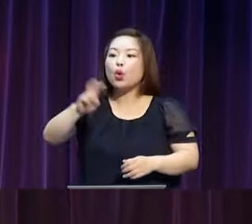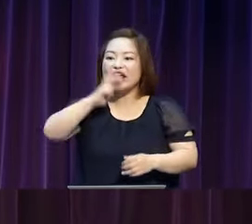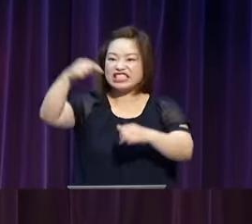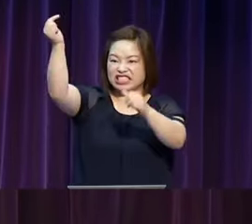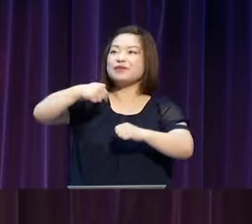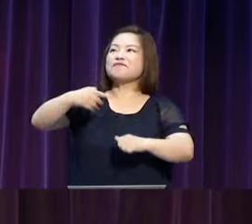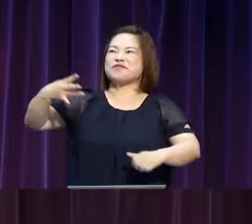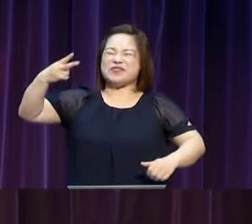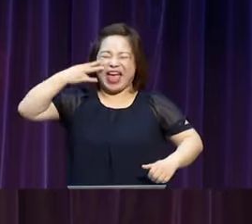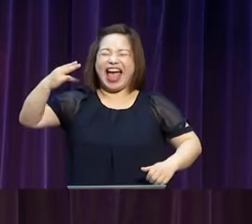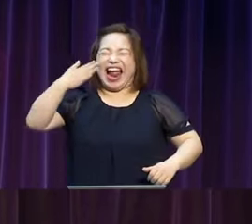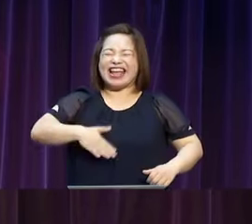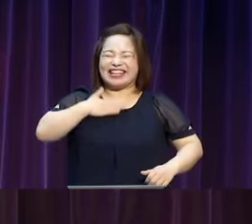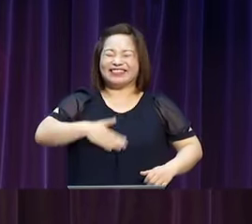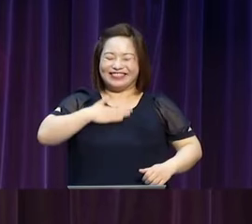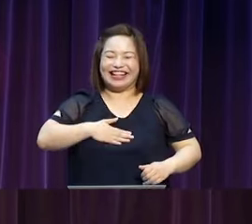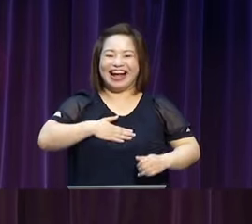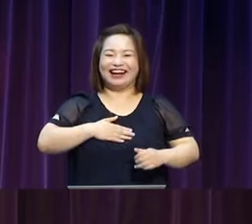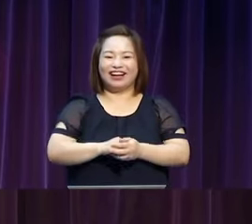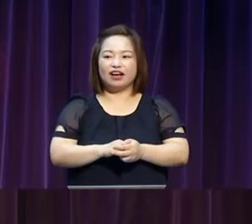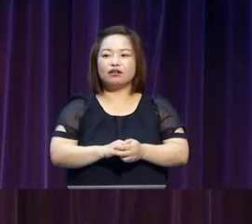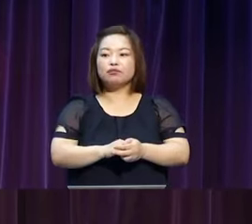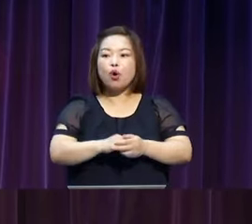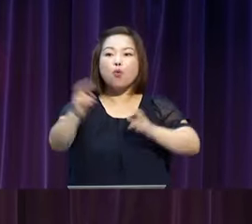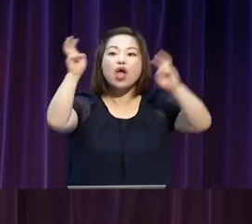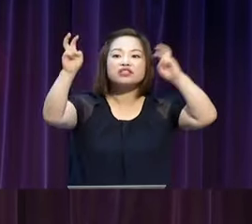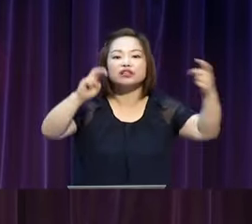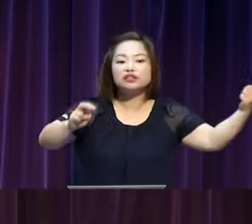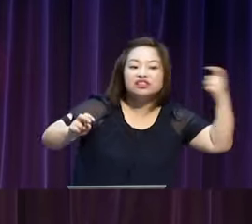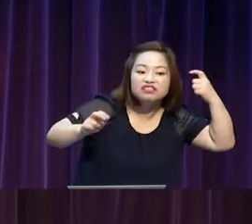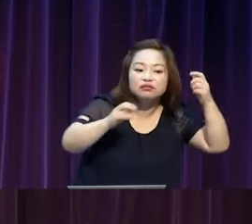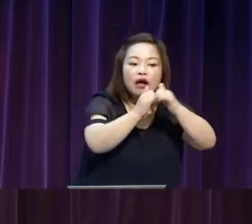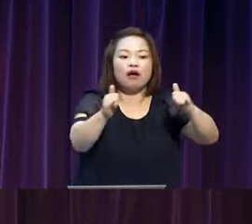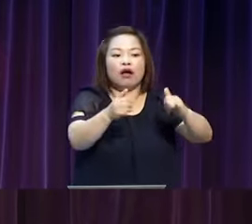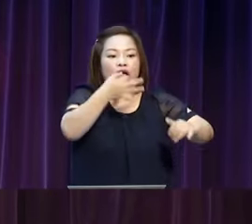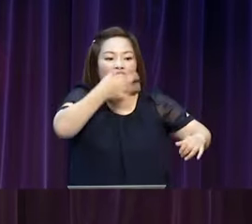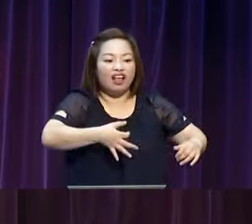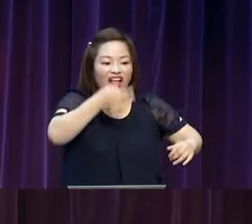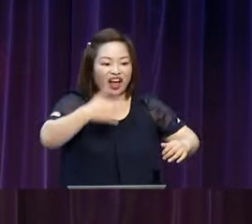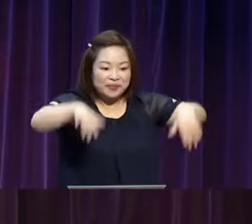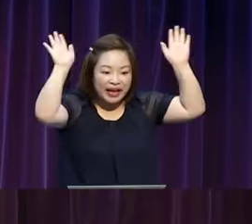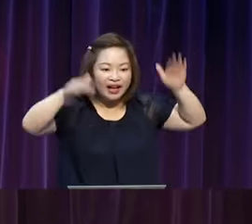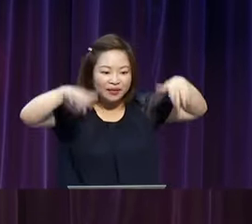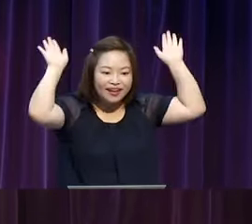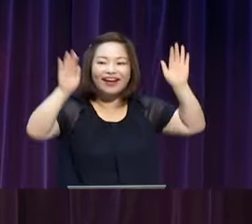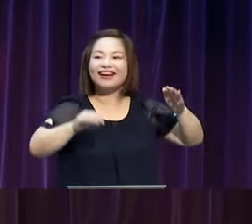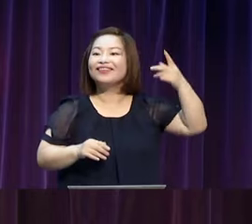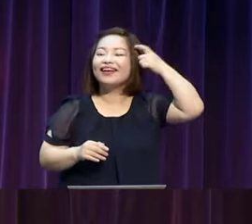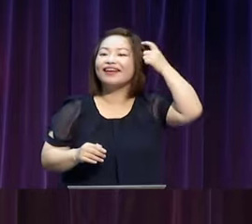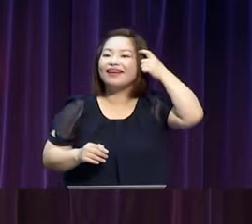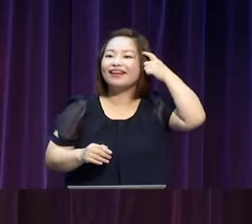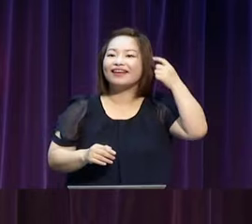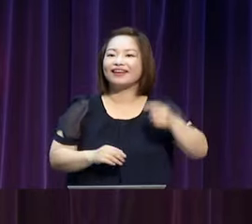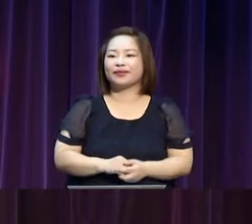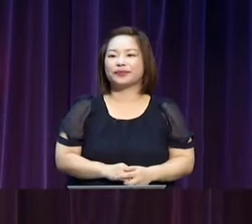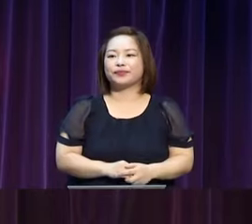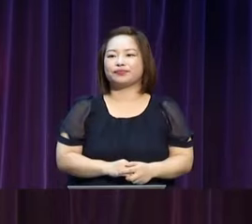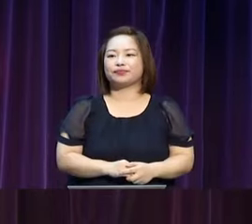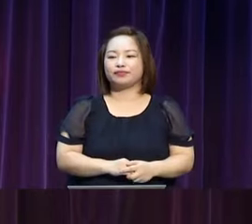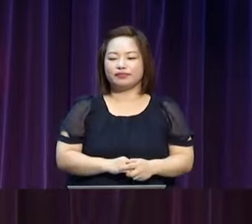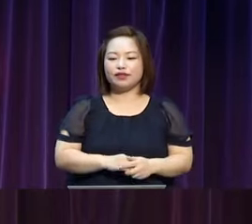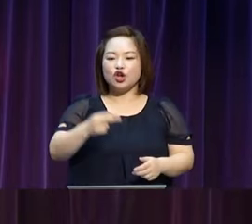힘들어요? 예, 듣는 사람이 힘들지 부르는 사람이 힘든 게 아니에요. 예.